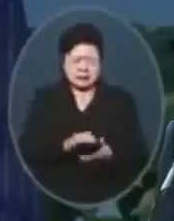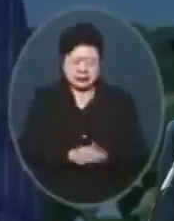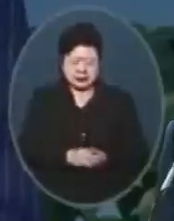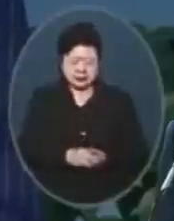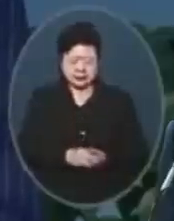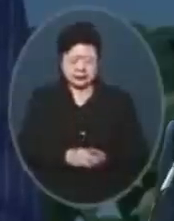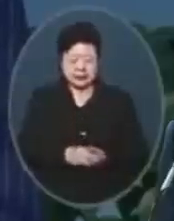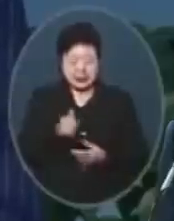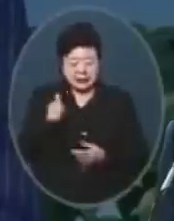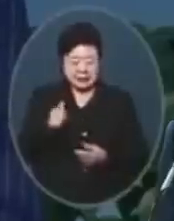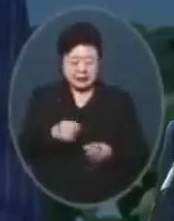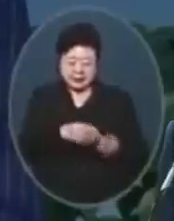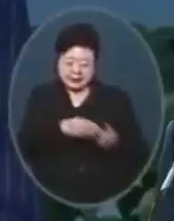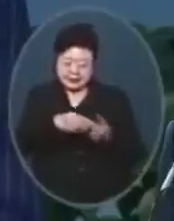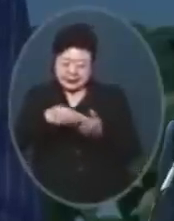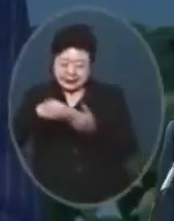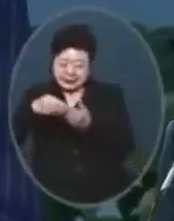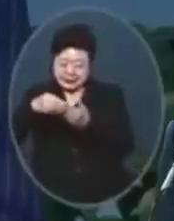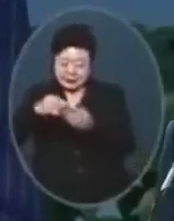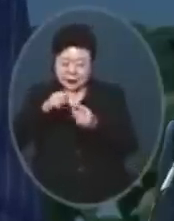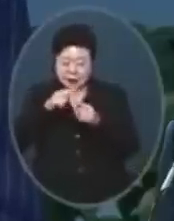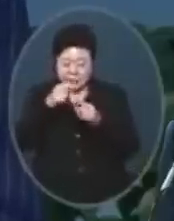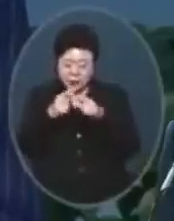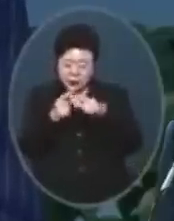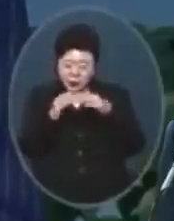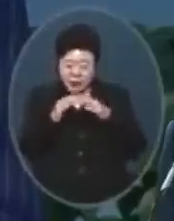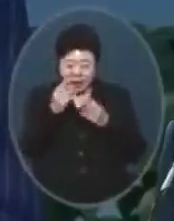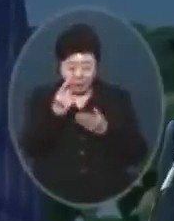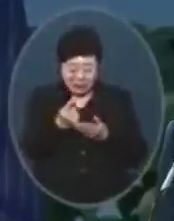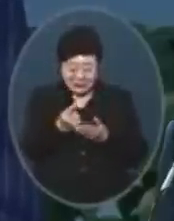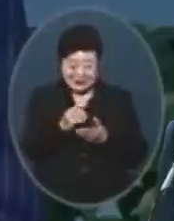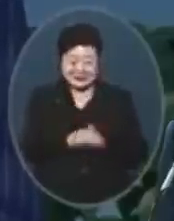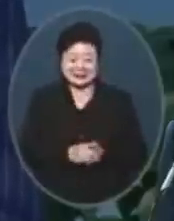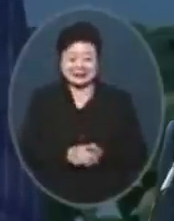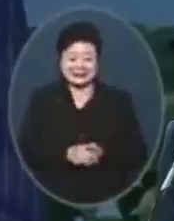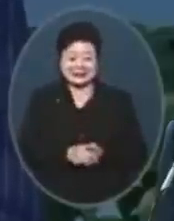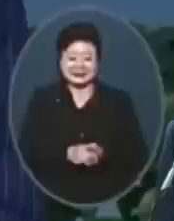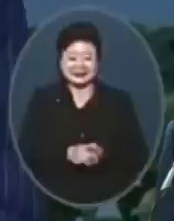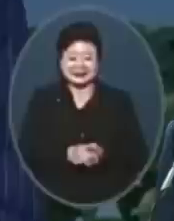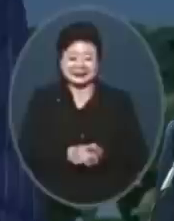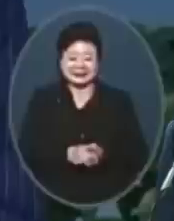꾀해가지고서 교회에 데리고 나왔어요. 그런데